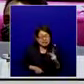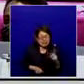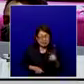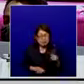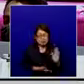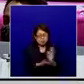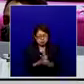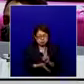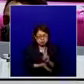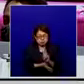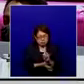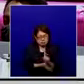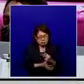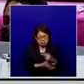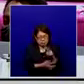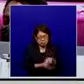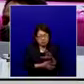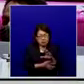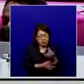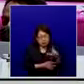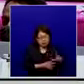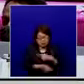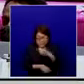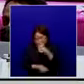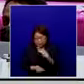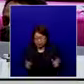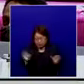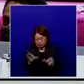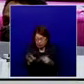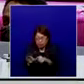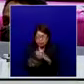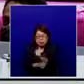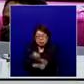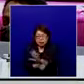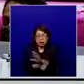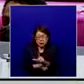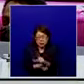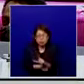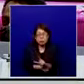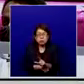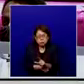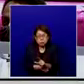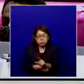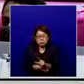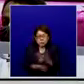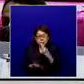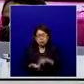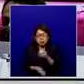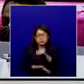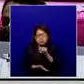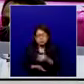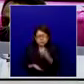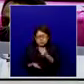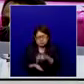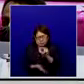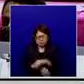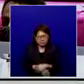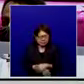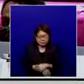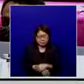ล้านเจ้าสัวไทยบางคน15ล้านโอ้โหเสียดายค่าจดหมายค่าสแตม